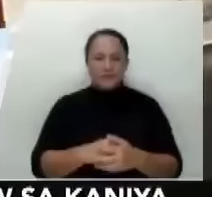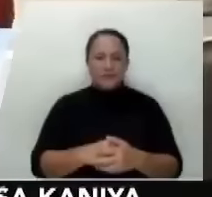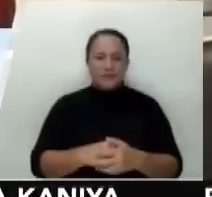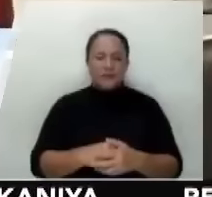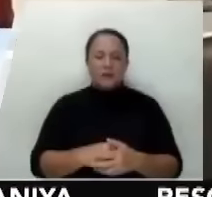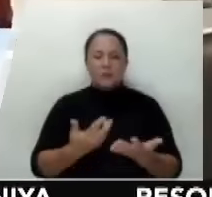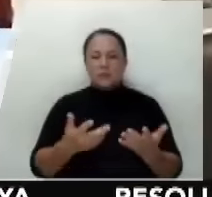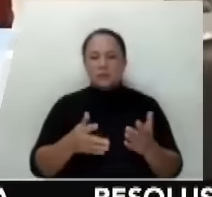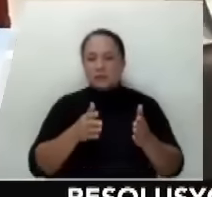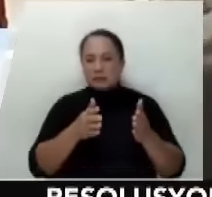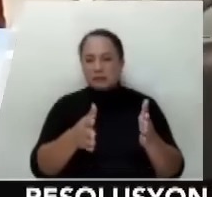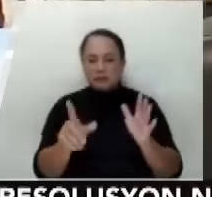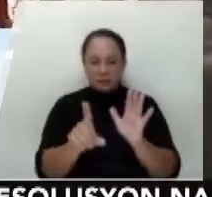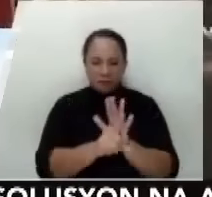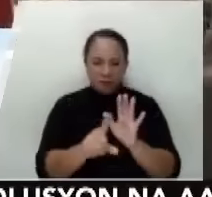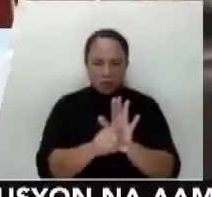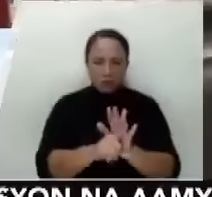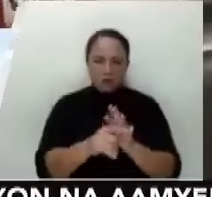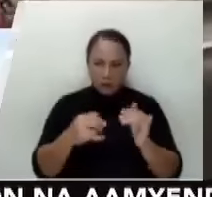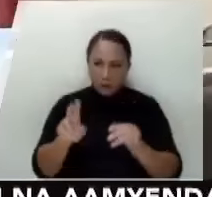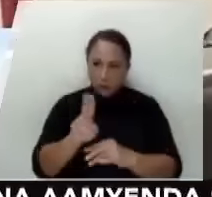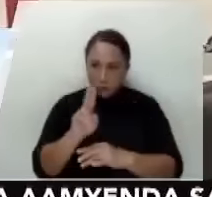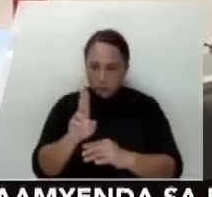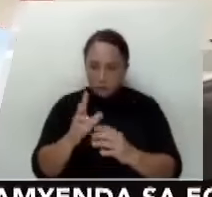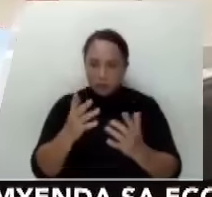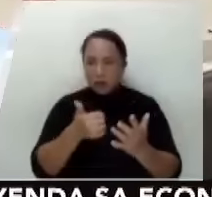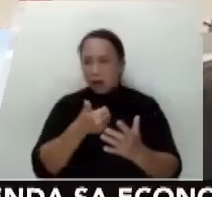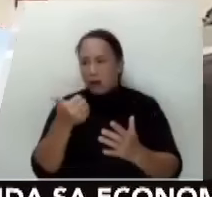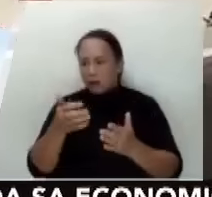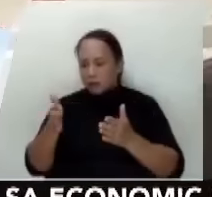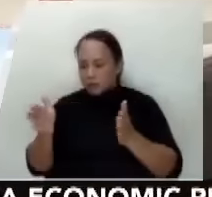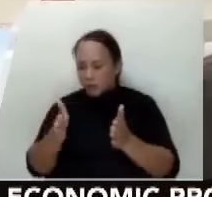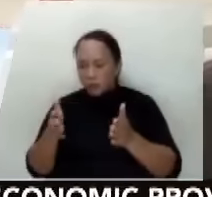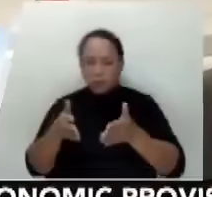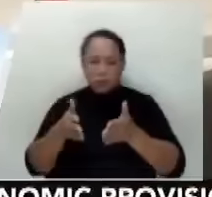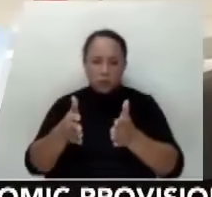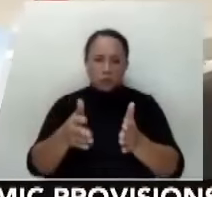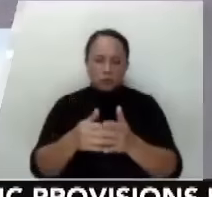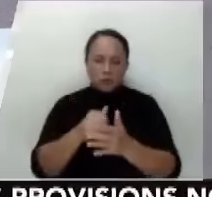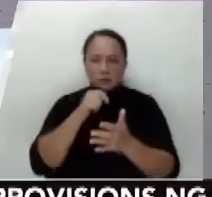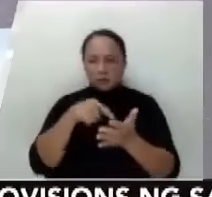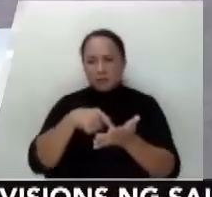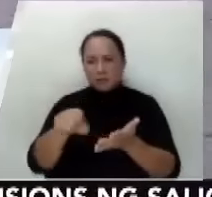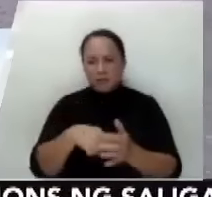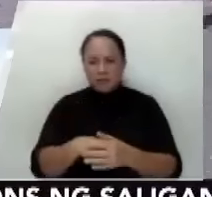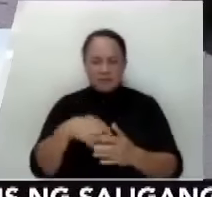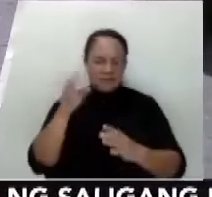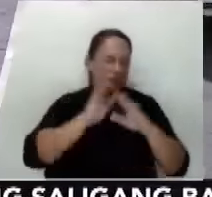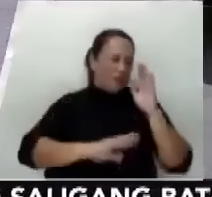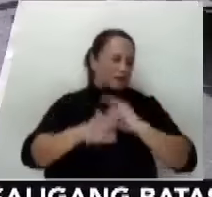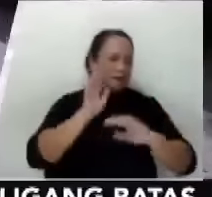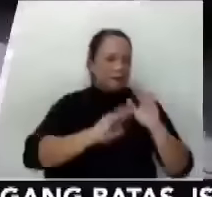bawal. Kagamitin ko pa rin sa, dito na lang sa mga minor road. Eh, huwag tayong magbayad. Problema pa yon. Para sa